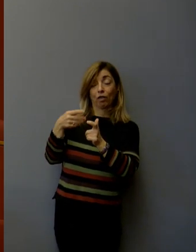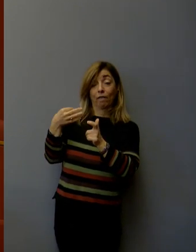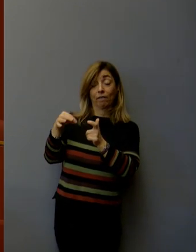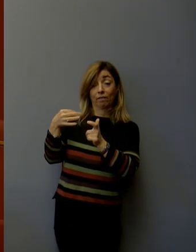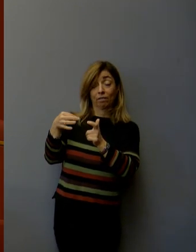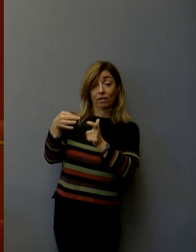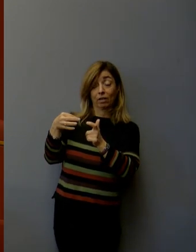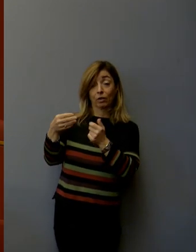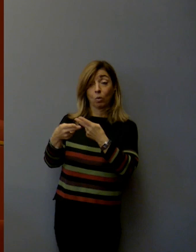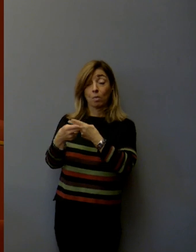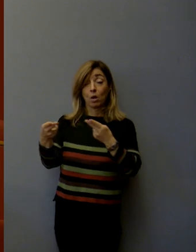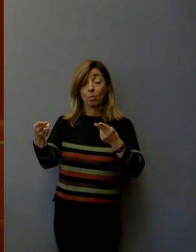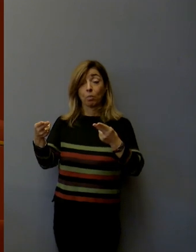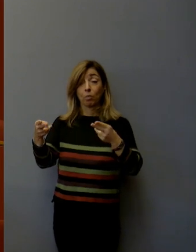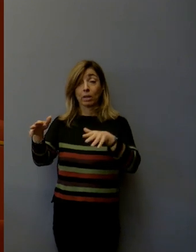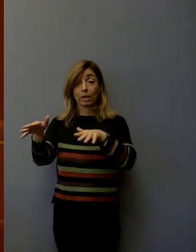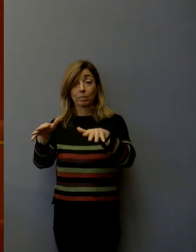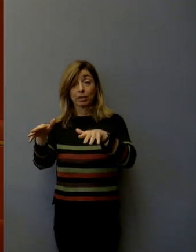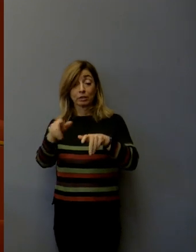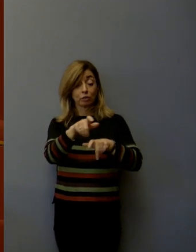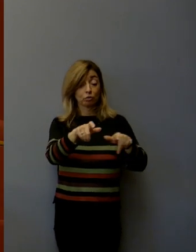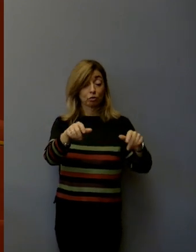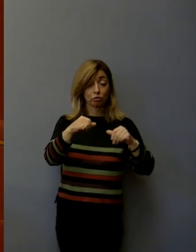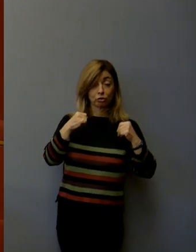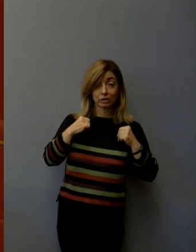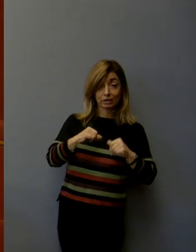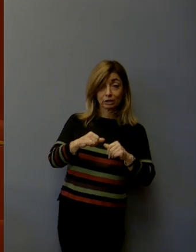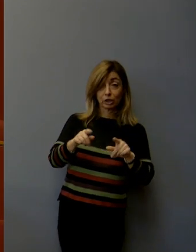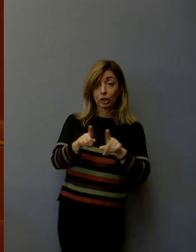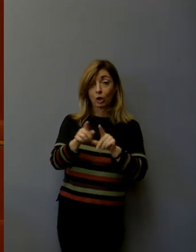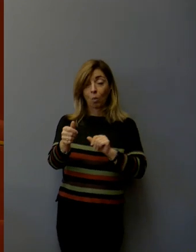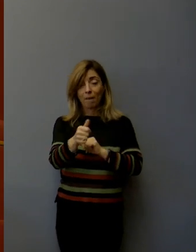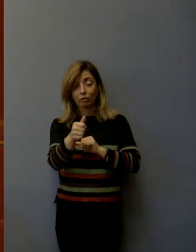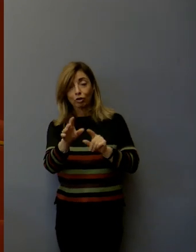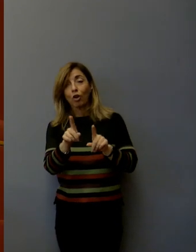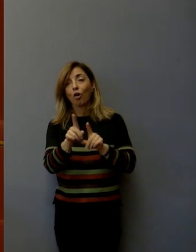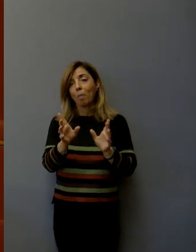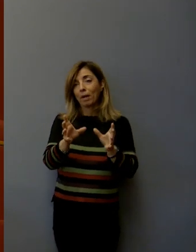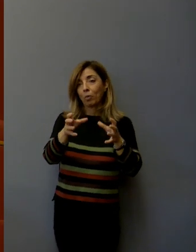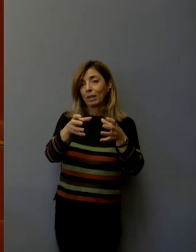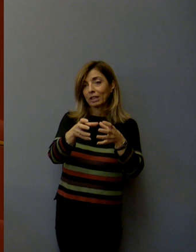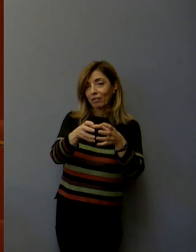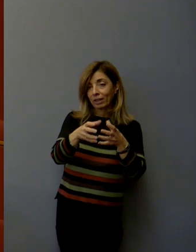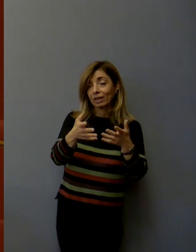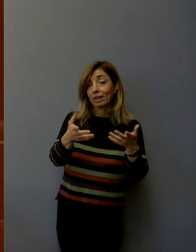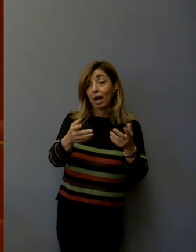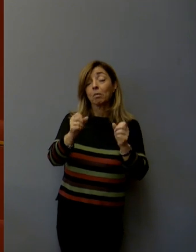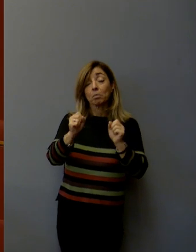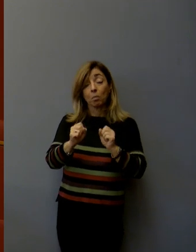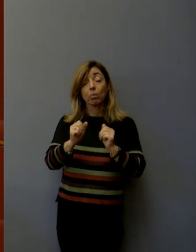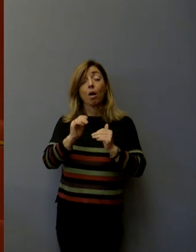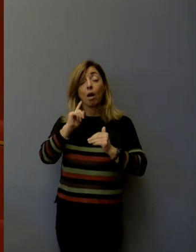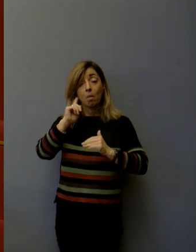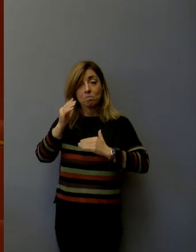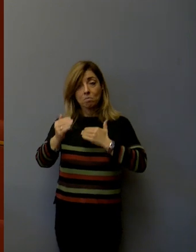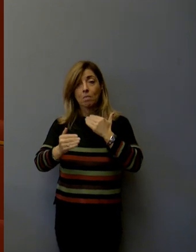cittadini sia come singoli che come collettività come aggregazioni sociali per poter migliorare e